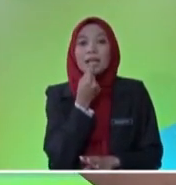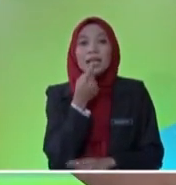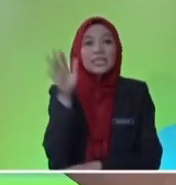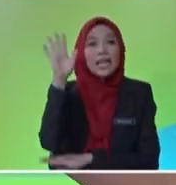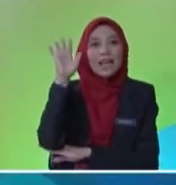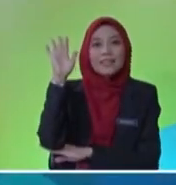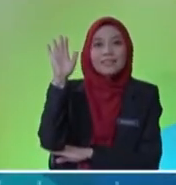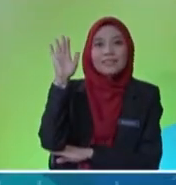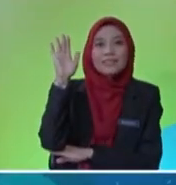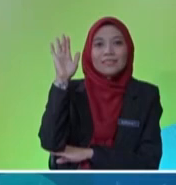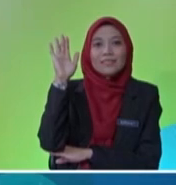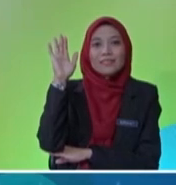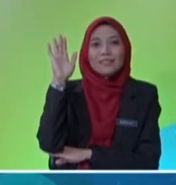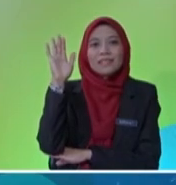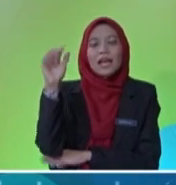al-ishlah